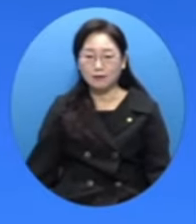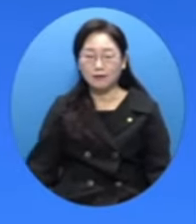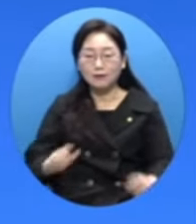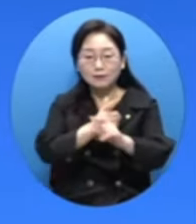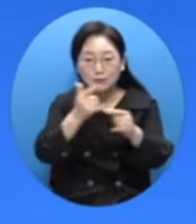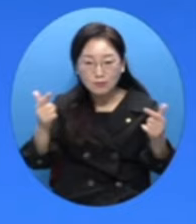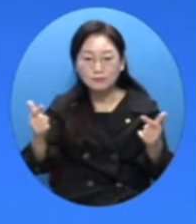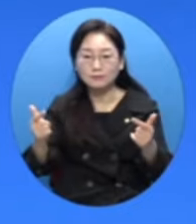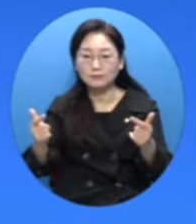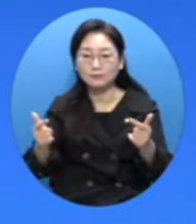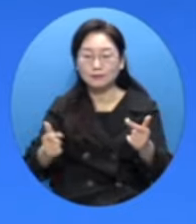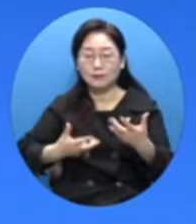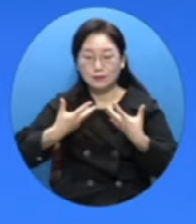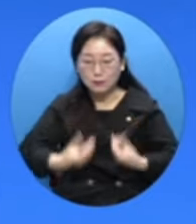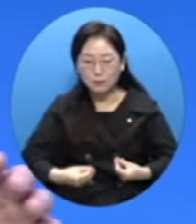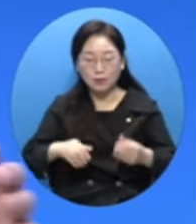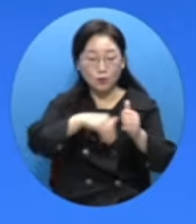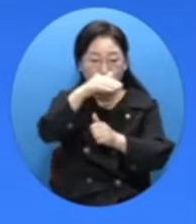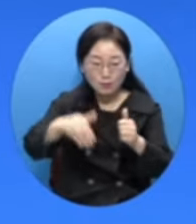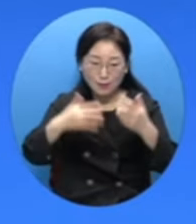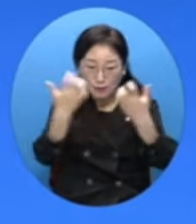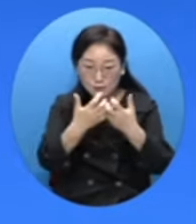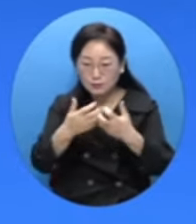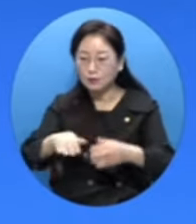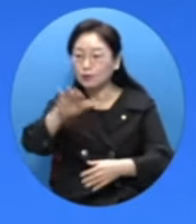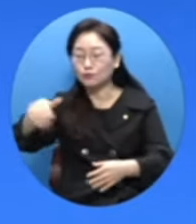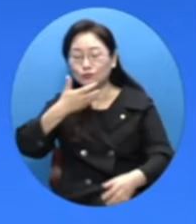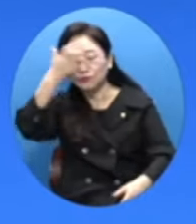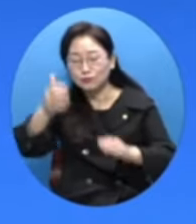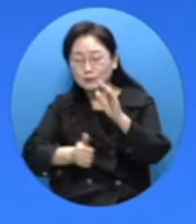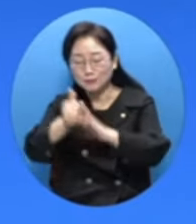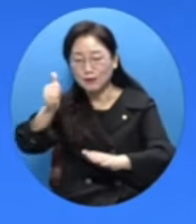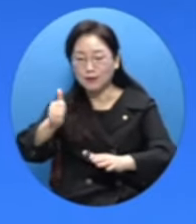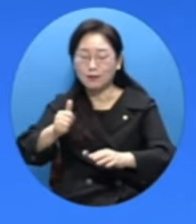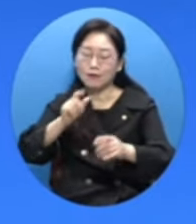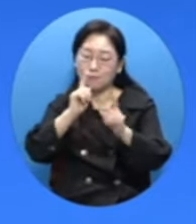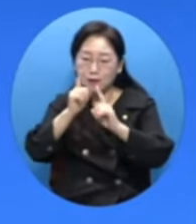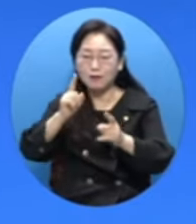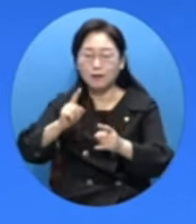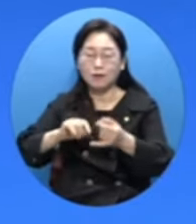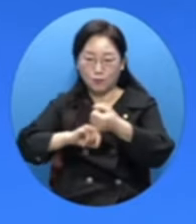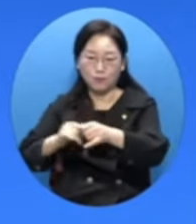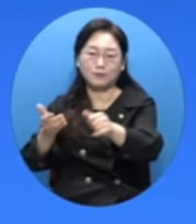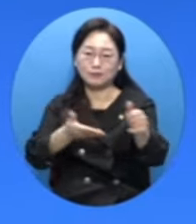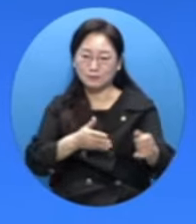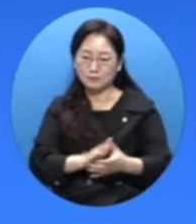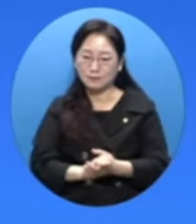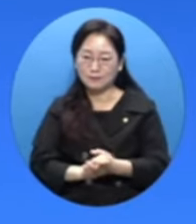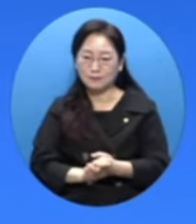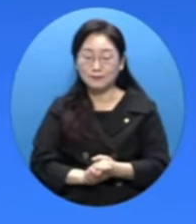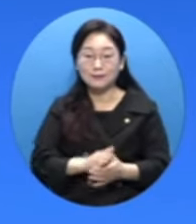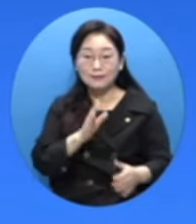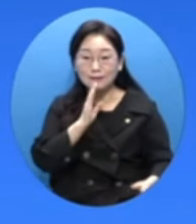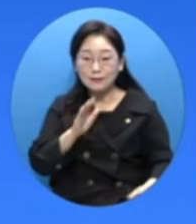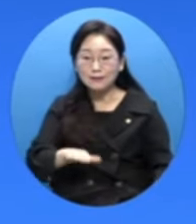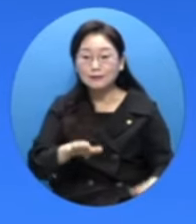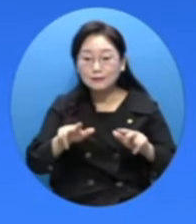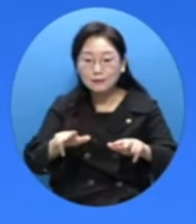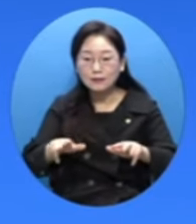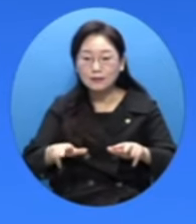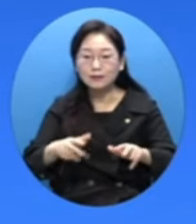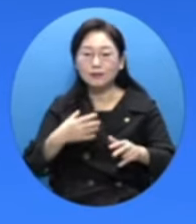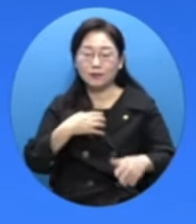가지로 절망적인 환경에 뒤덮었을 때 우리는 꿈과 희망을 얘기해야 되는 것입니다. 실제로 우리에게 이제는